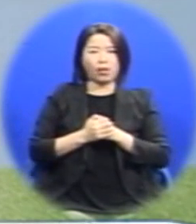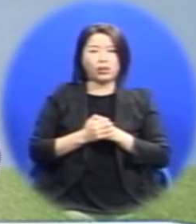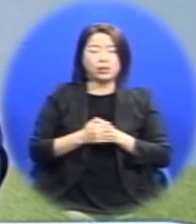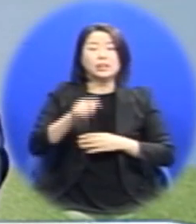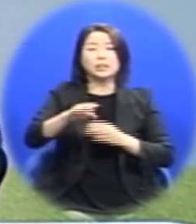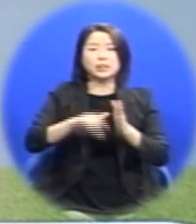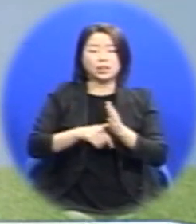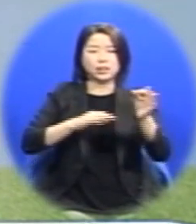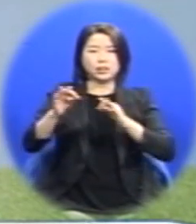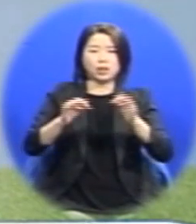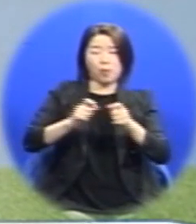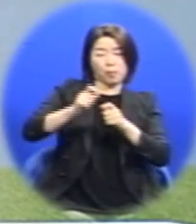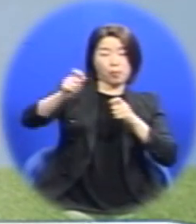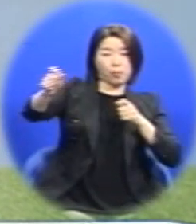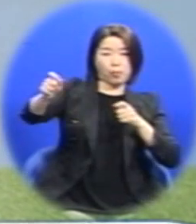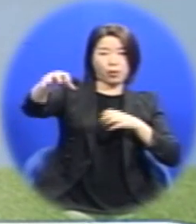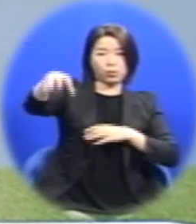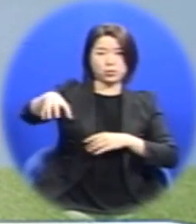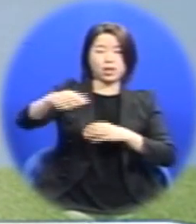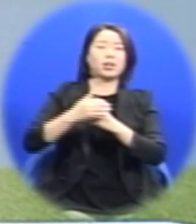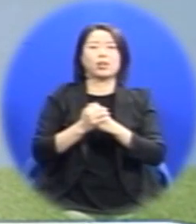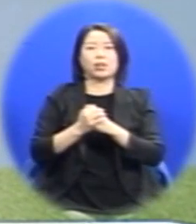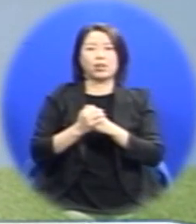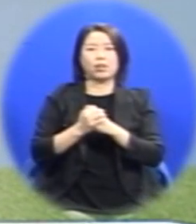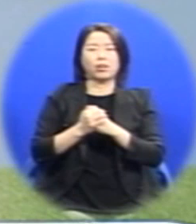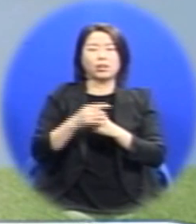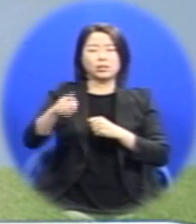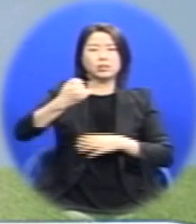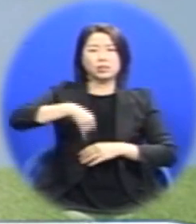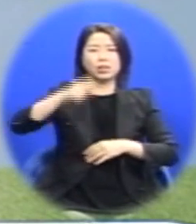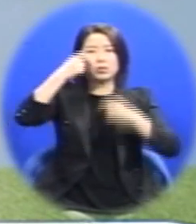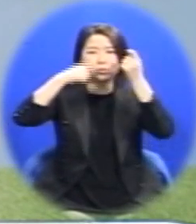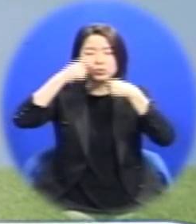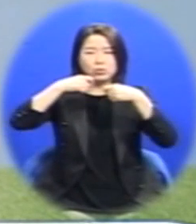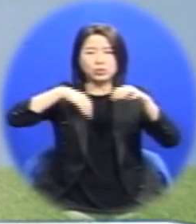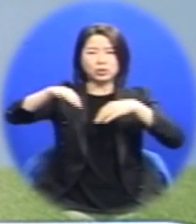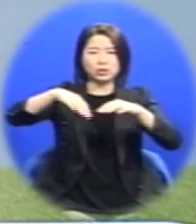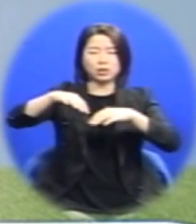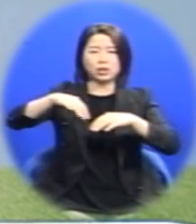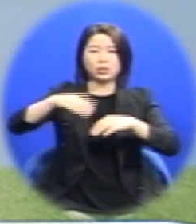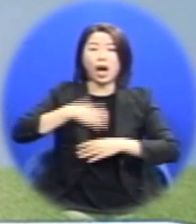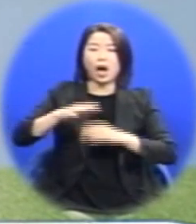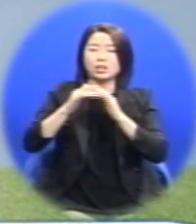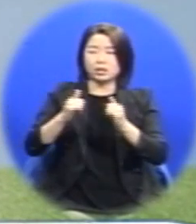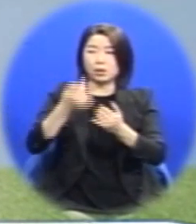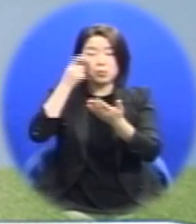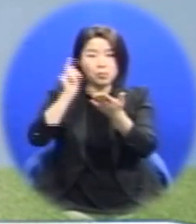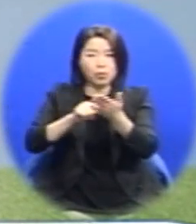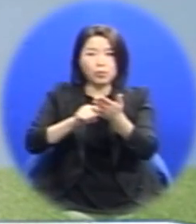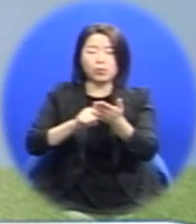근데 그때 시장에서 한참 멀리 있는 곳에 그 딸이 울고 지나가는 것을 아는 사람이